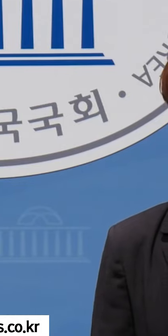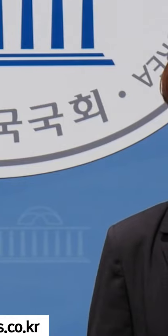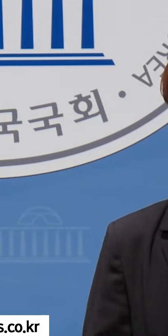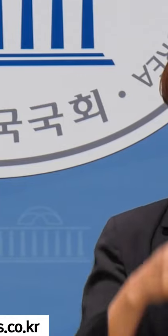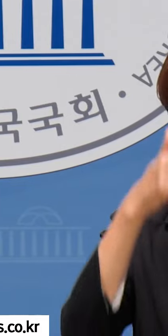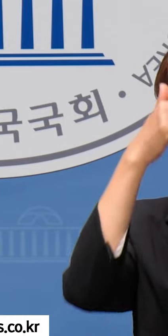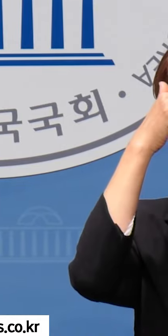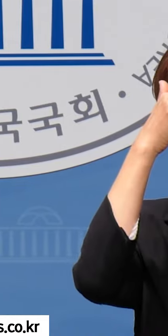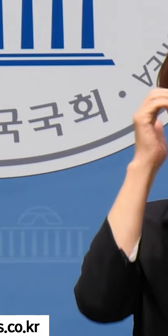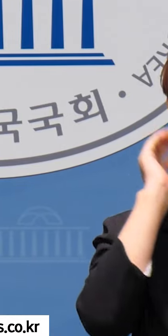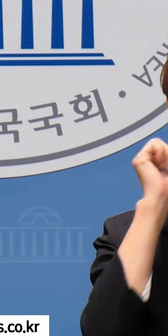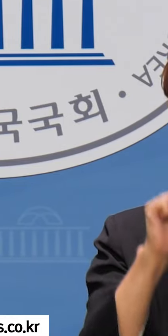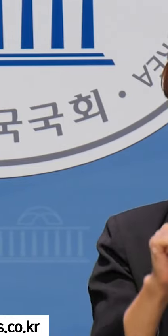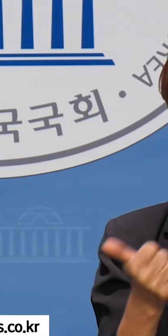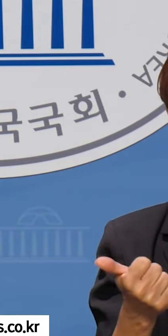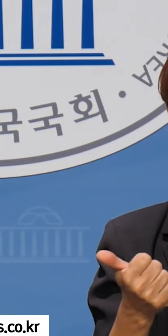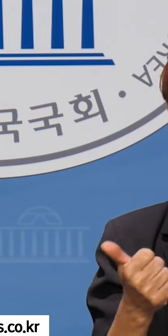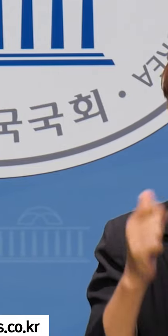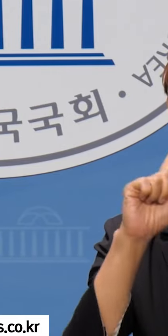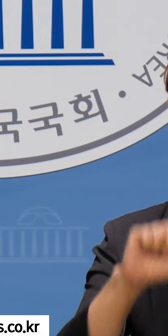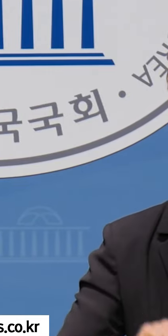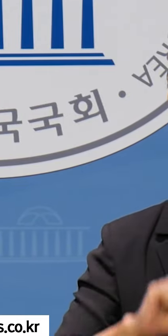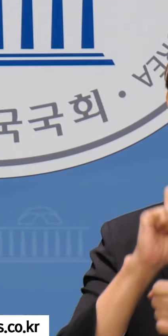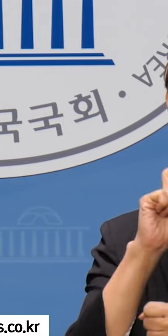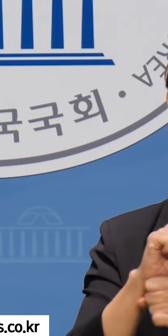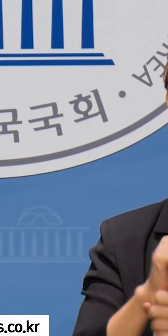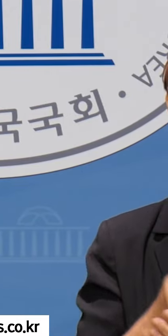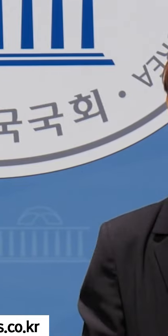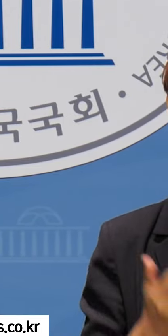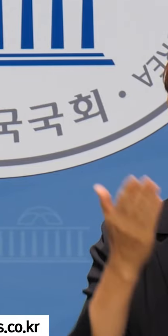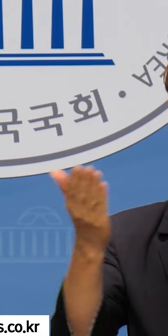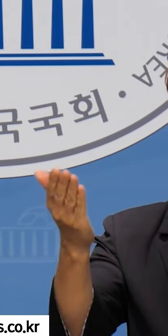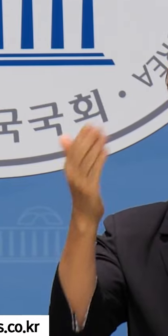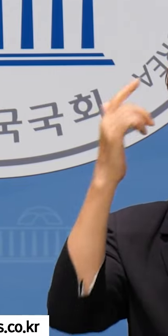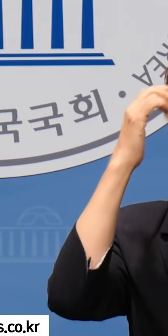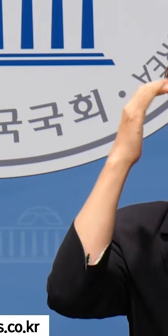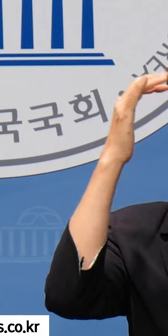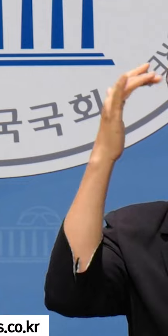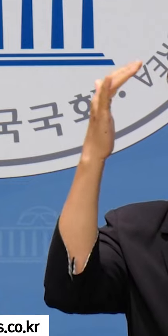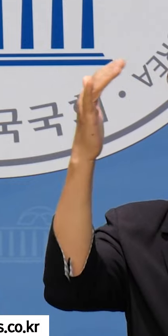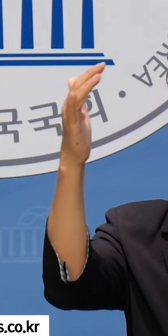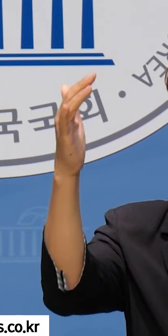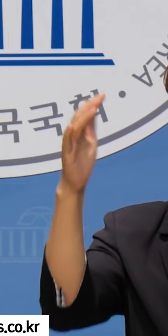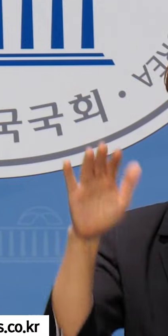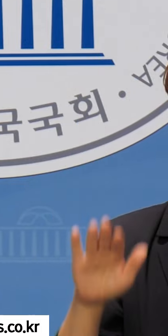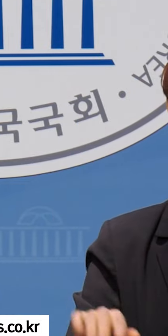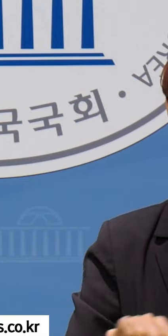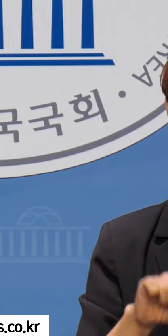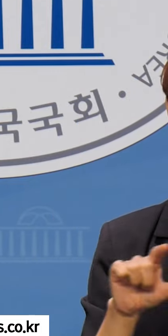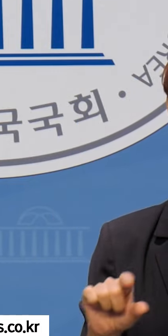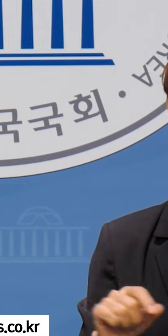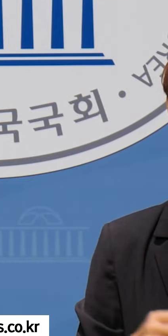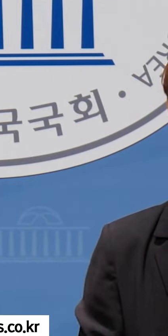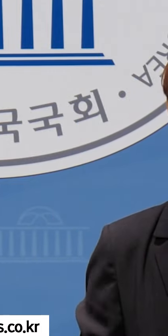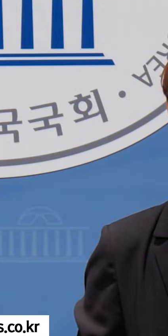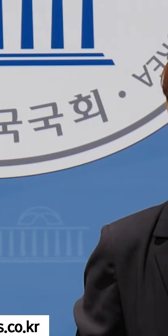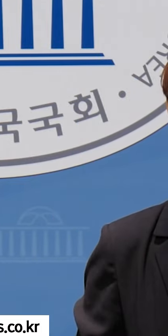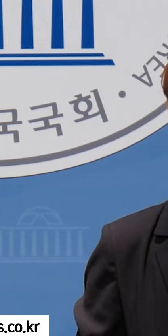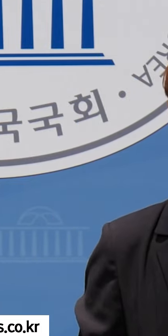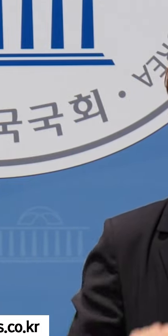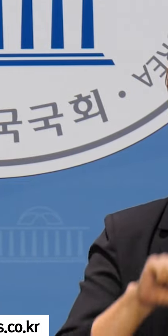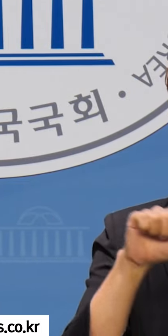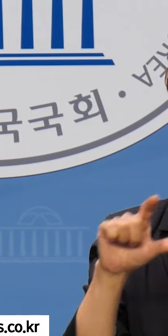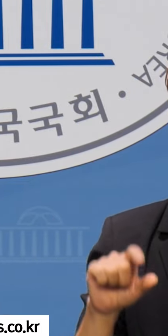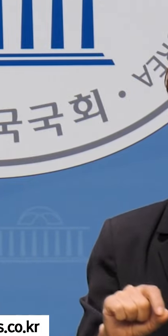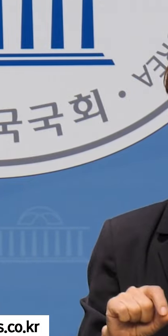노무현 전 대통령 서거 15주기, 당신이 유난히 더 그리운 5월입니다. 다시